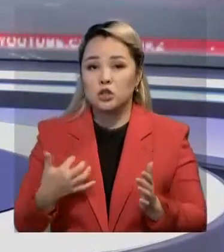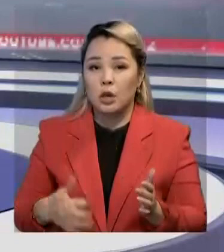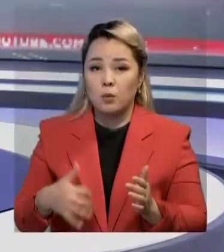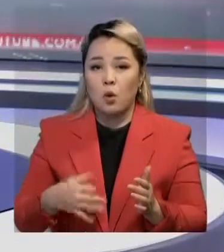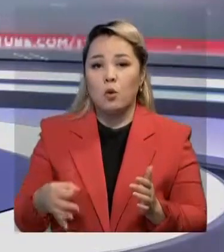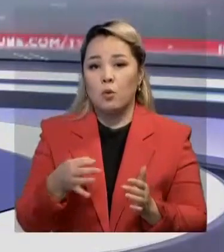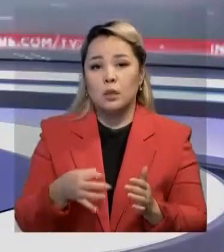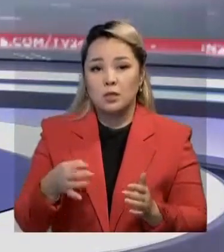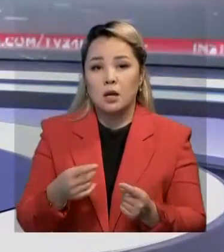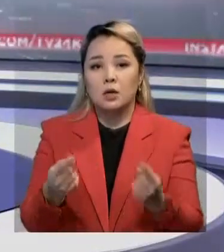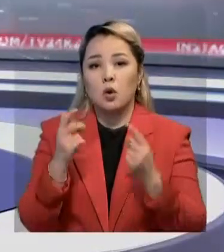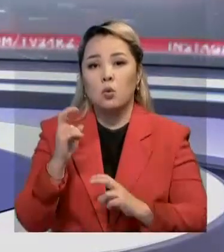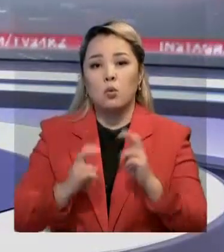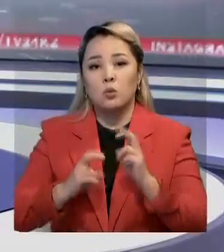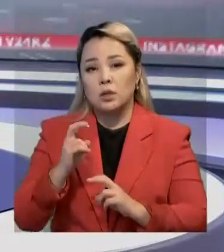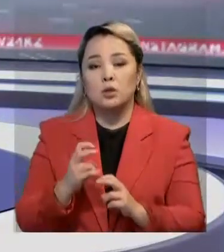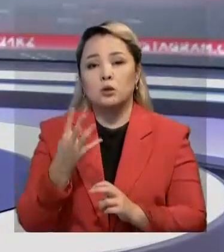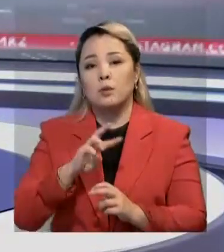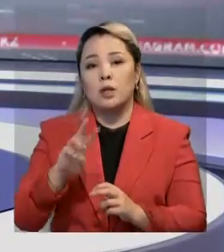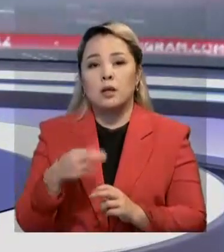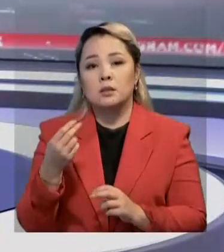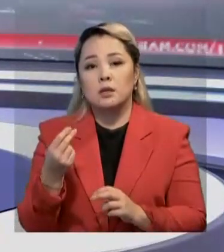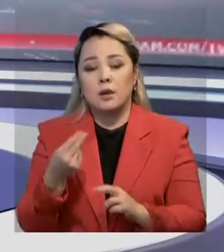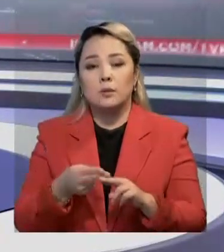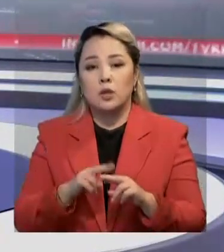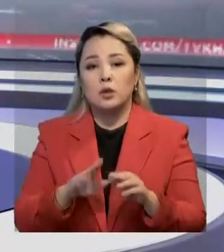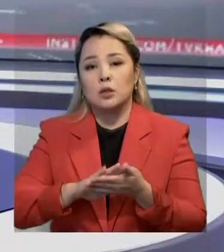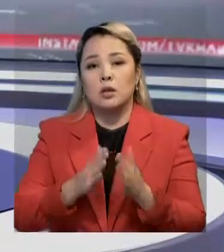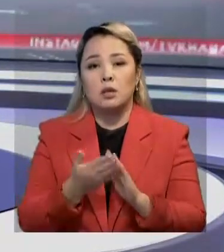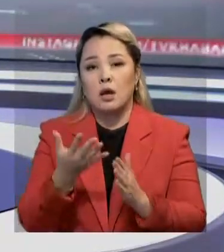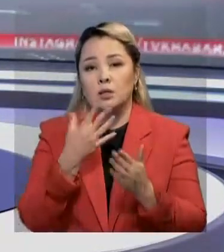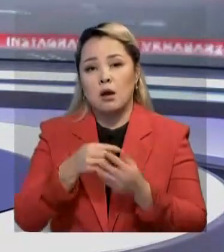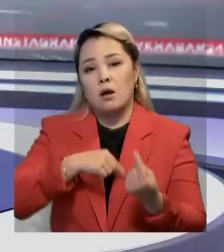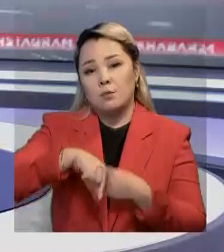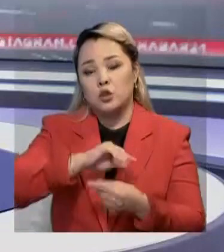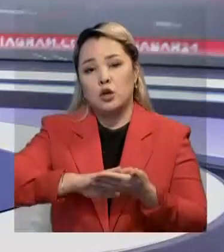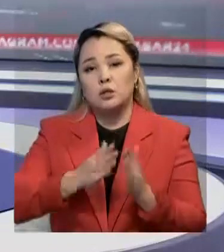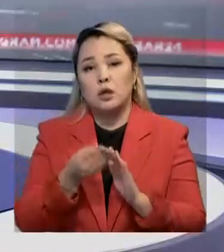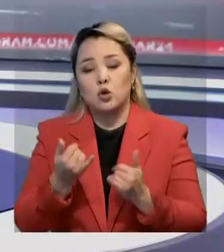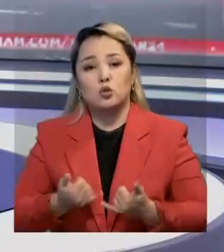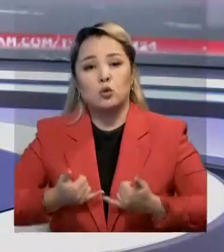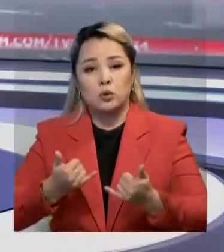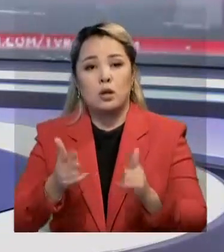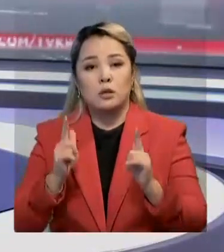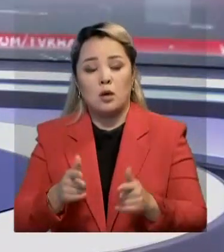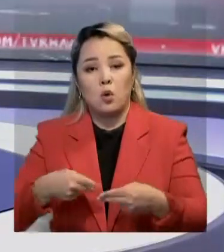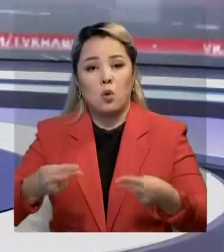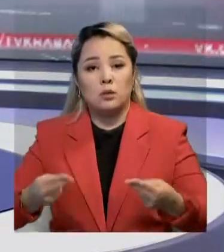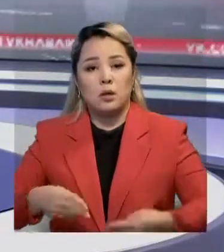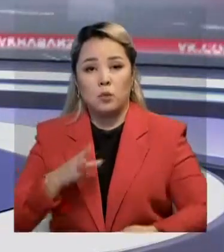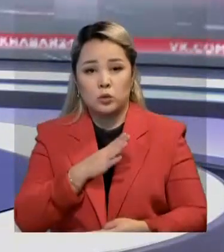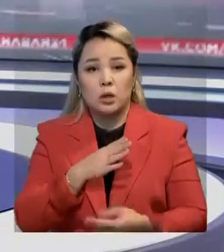Қарағанды және Қостанай, Жамбыл облыстарының ірі өндірушілерімен 4 миллиард теңгеге дейін айналым қаражатын ұсыну бойынша келісімдерге қол